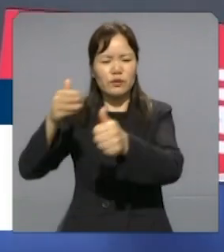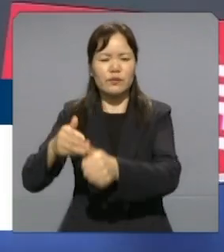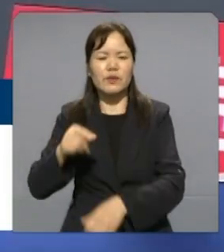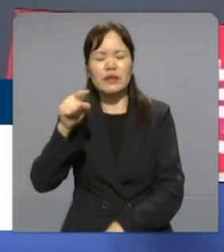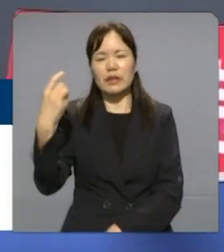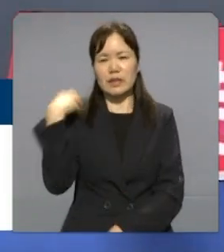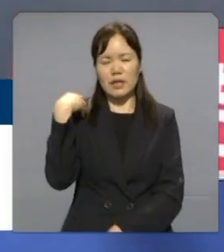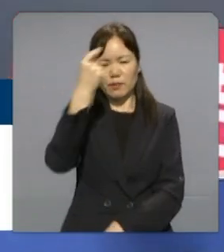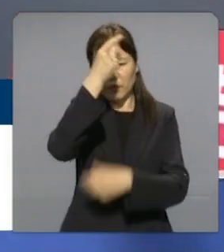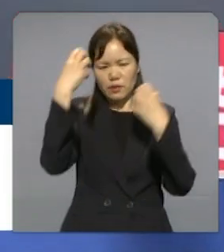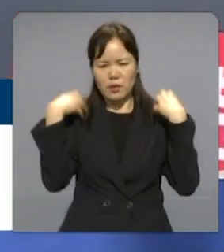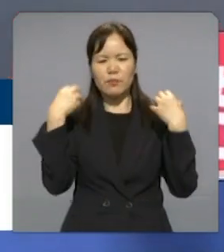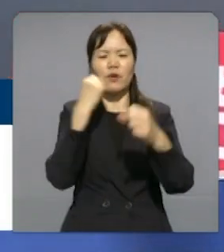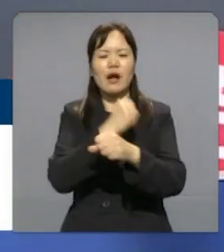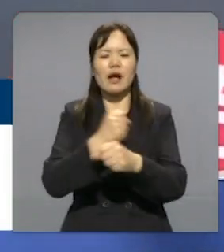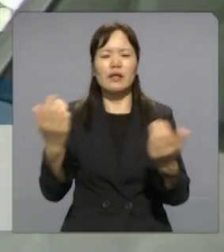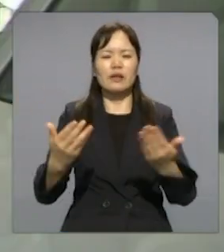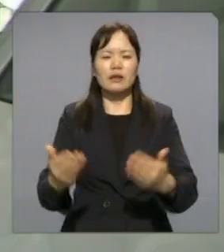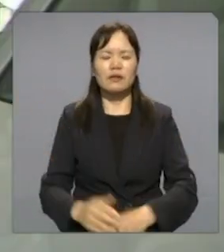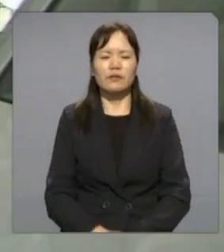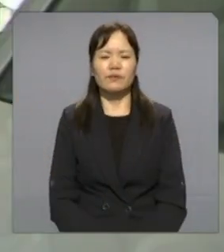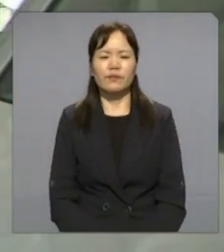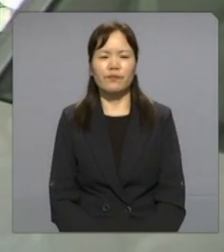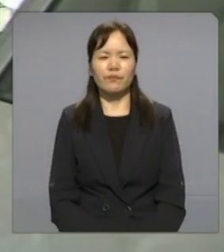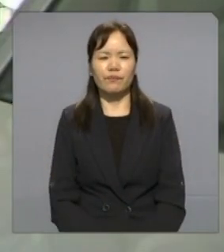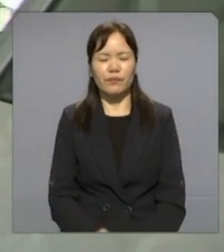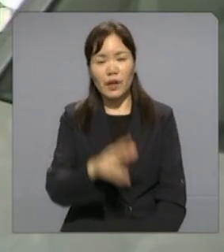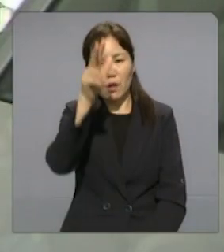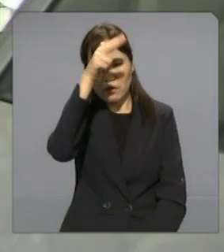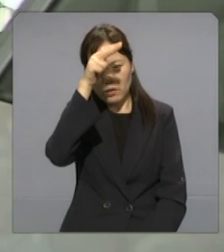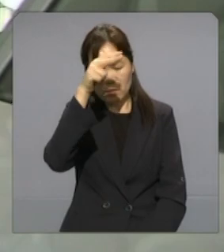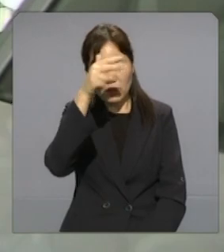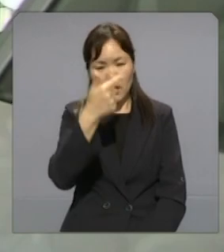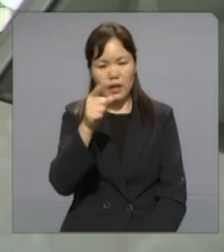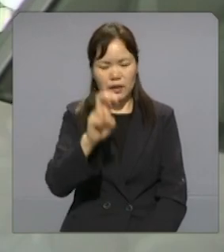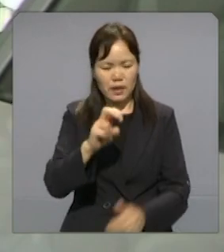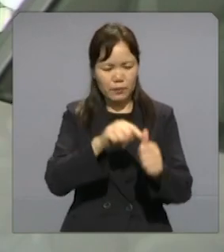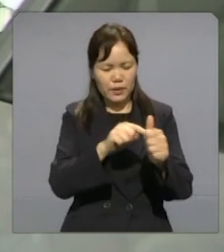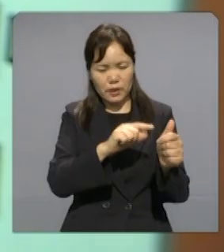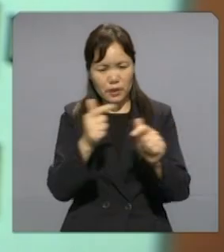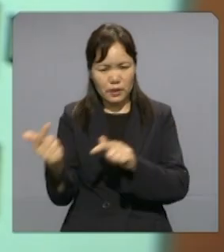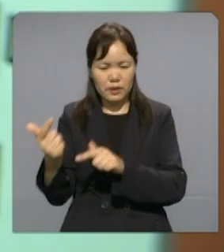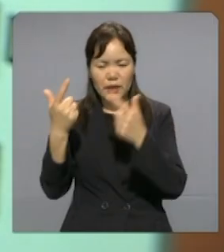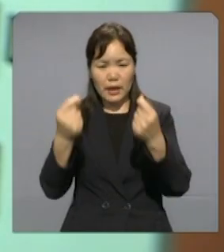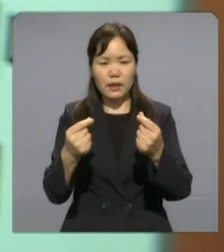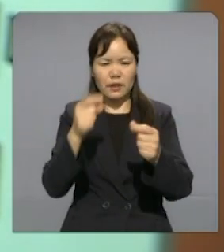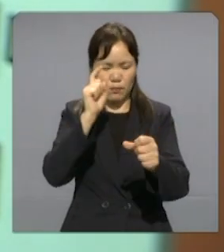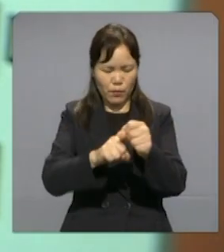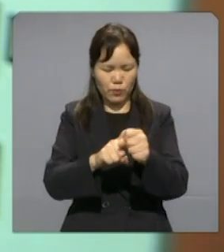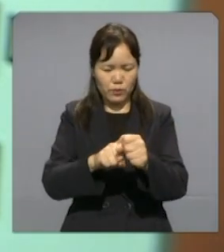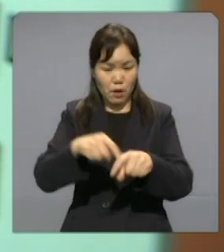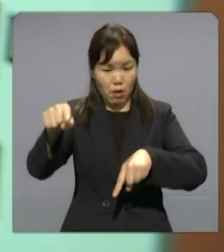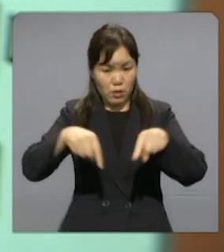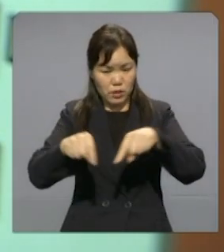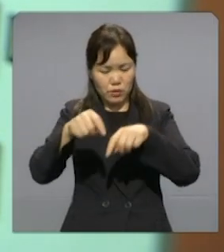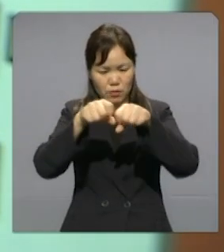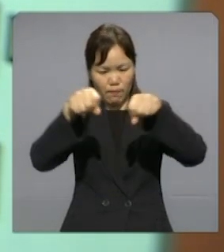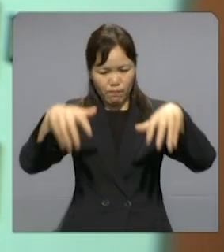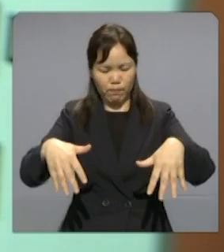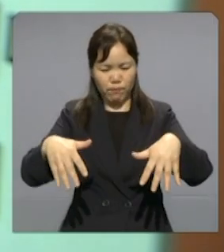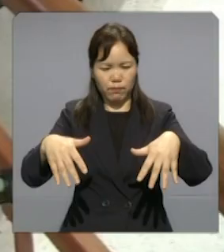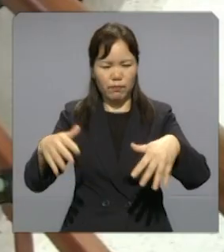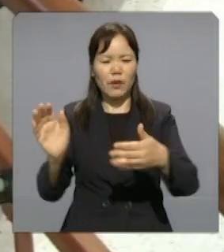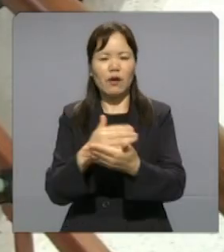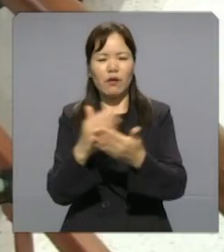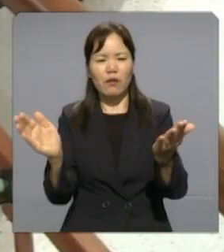그게 책임 있는 정부가 해야 할 일입니다 경찰은 남씨 등이 동일한 목적을 갖고 지휘체계 속에 역할을 나누어